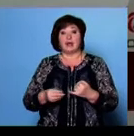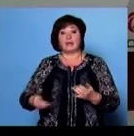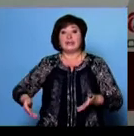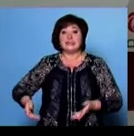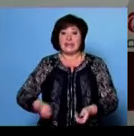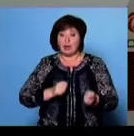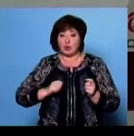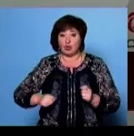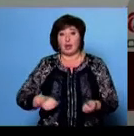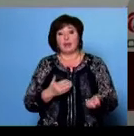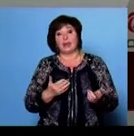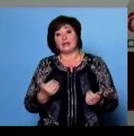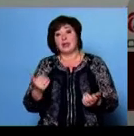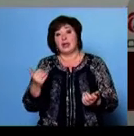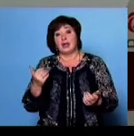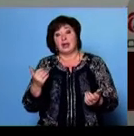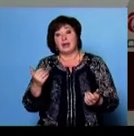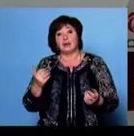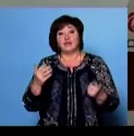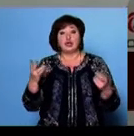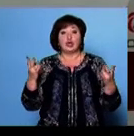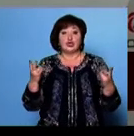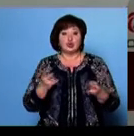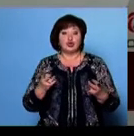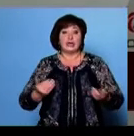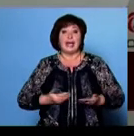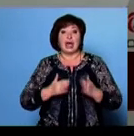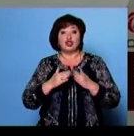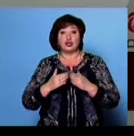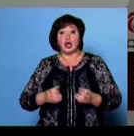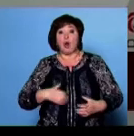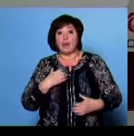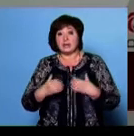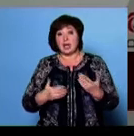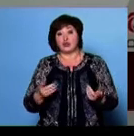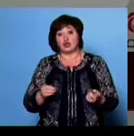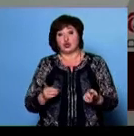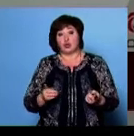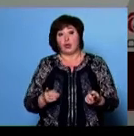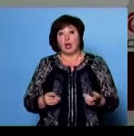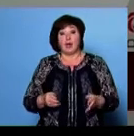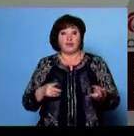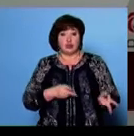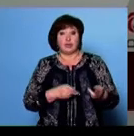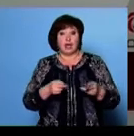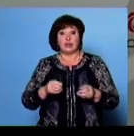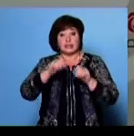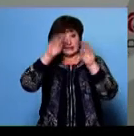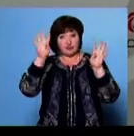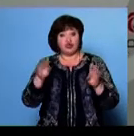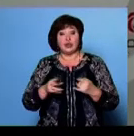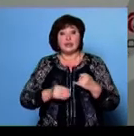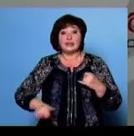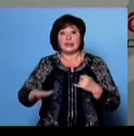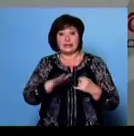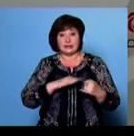там шуметь, и, соответственно, уже жители деревни опасаются, что эти земли, эти священные рощи могут